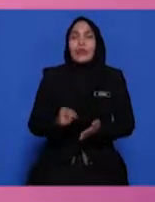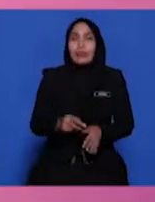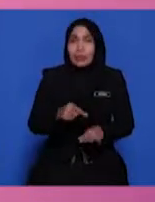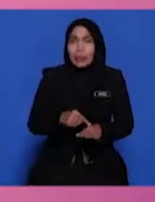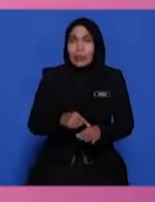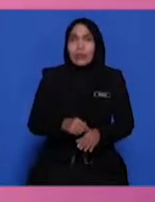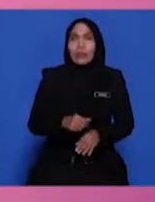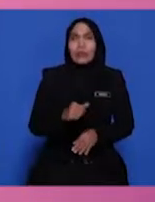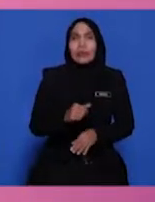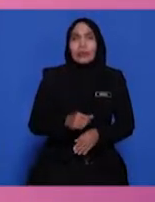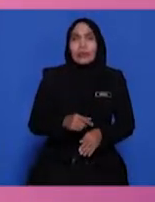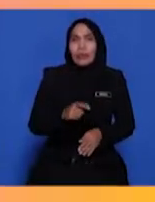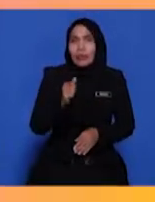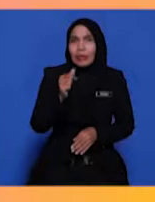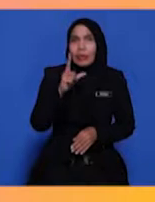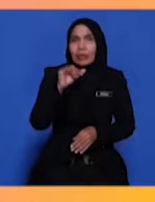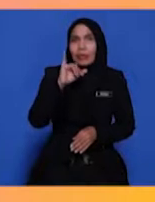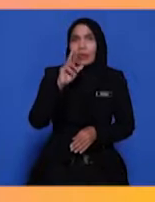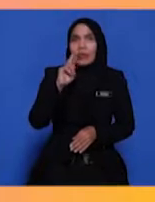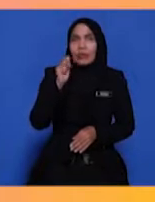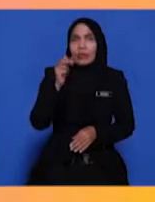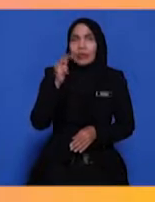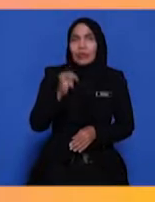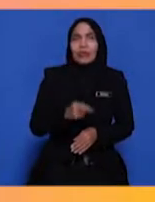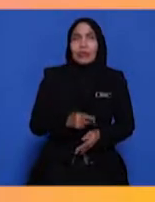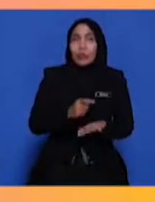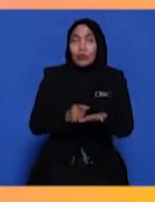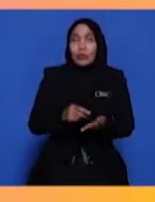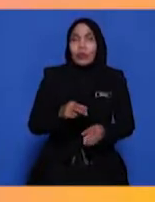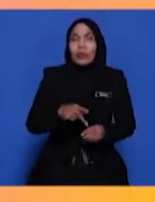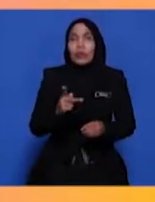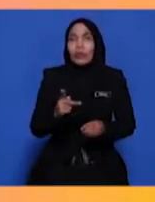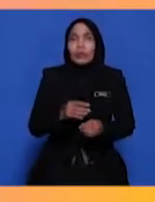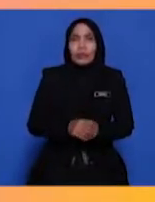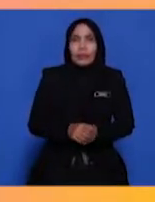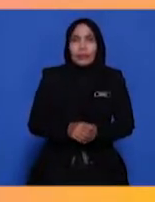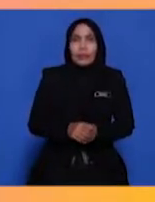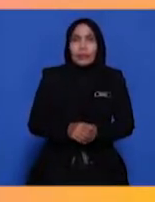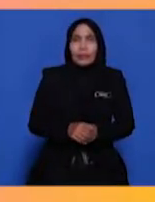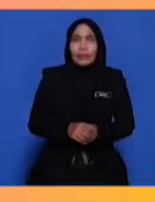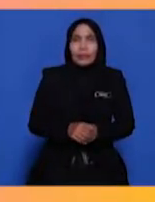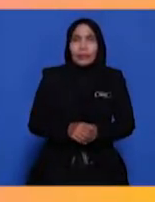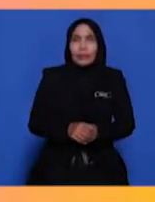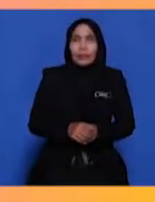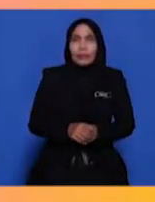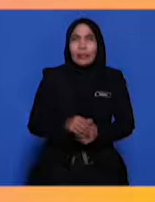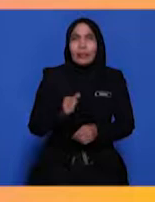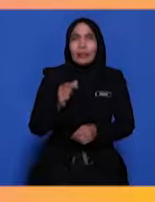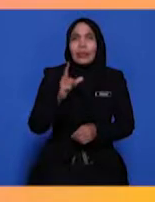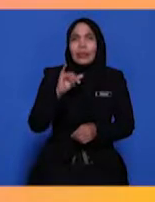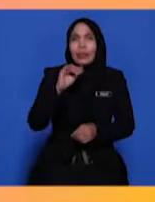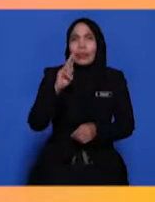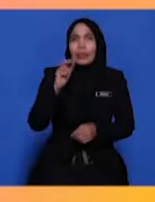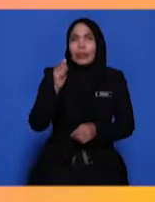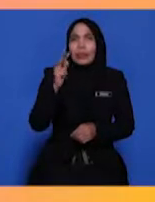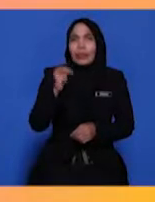keluar. Murid-murid, aliran tunai positif akan wujud jika jumlah pendapatan melebihi